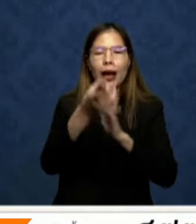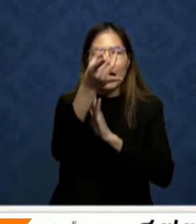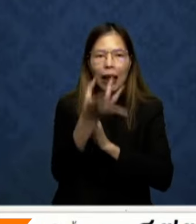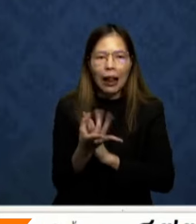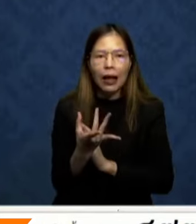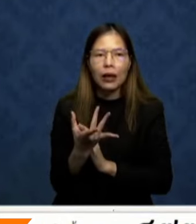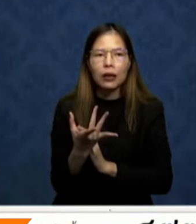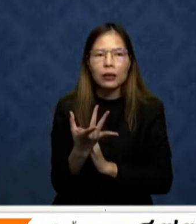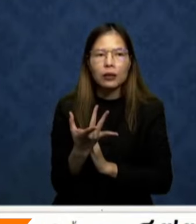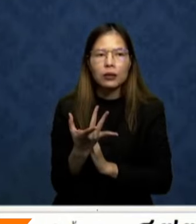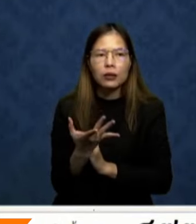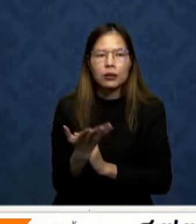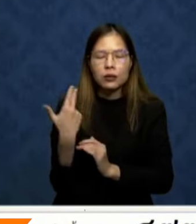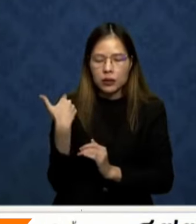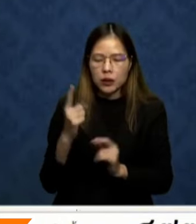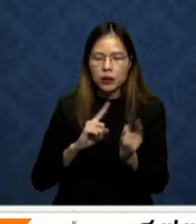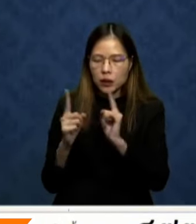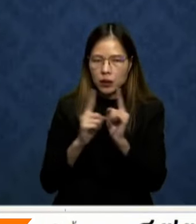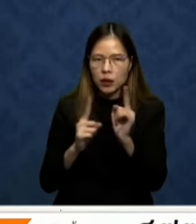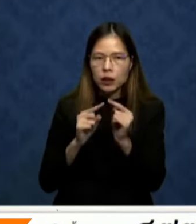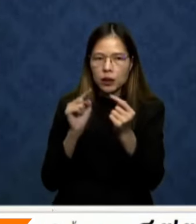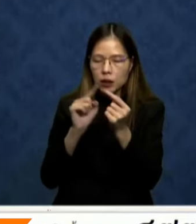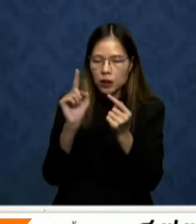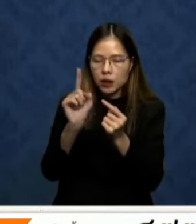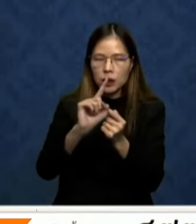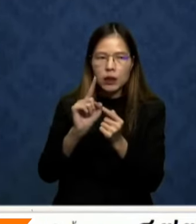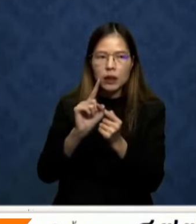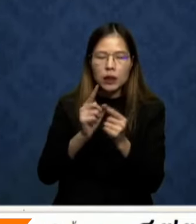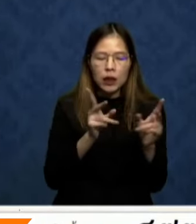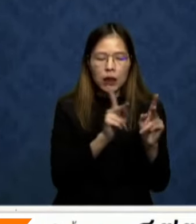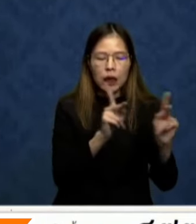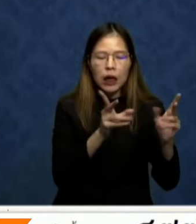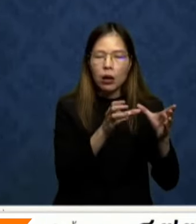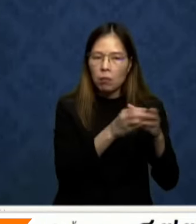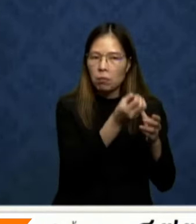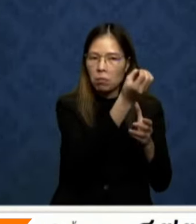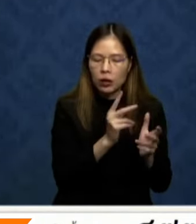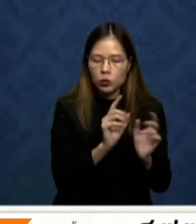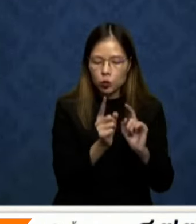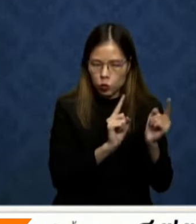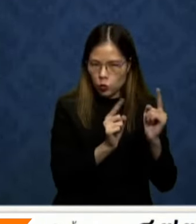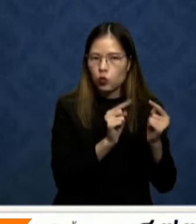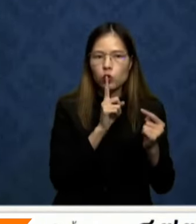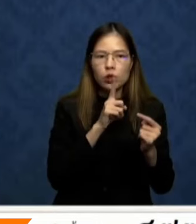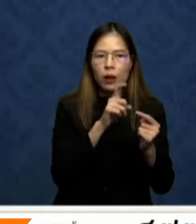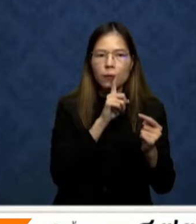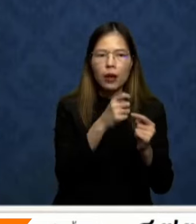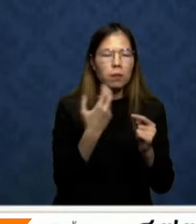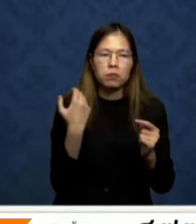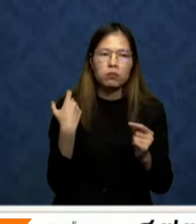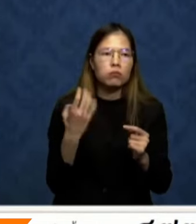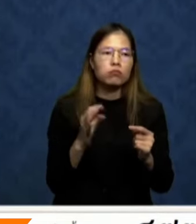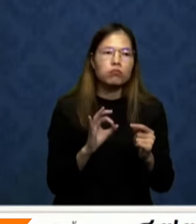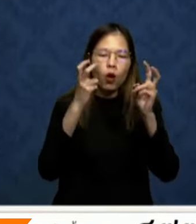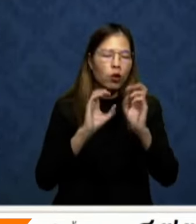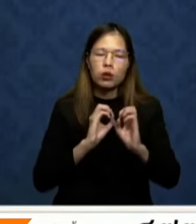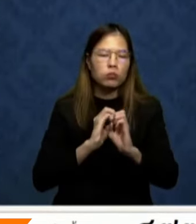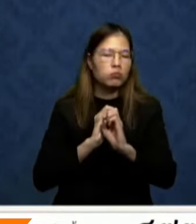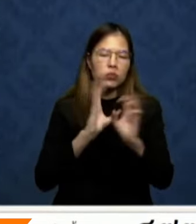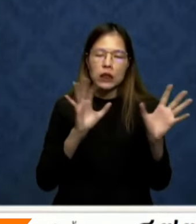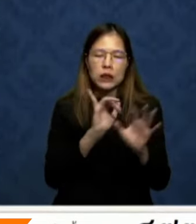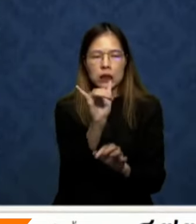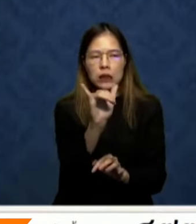งในตอนที่เราคุยกันทางกรรมธิการเสียงข้างมากหรือในที่ประชุมที่สอบถามเนี่ยก็ไม่ได้พูดเรื่องนี้กันอย่างชัดเจน